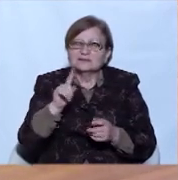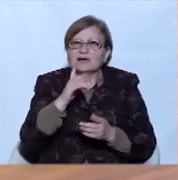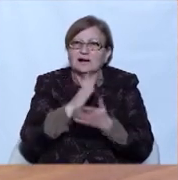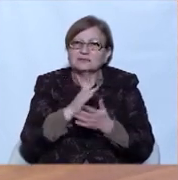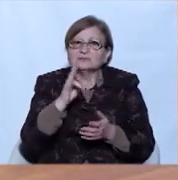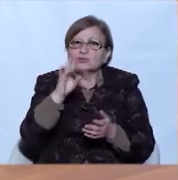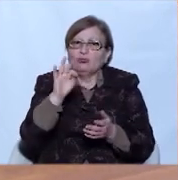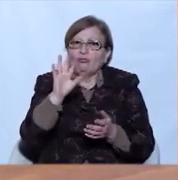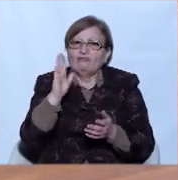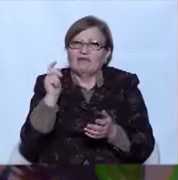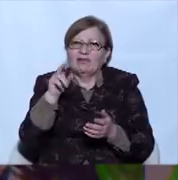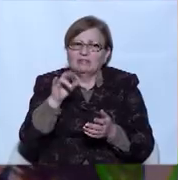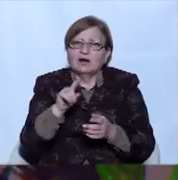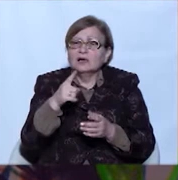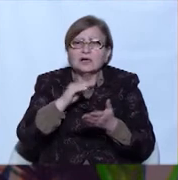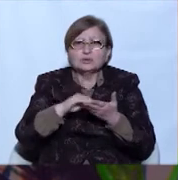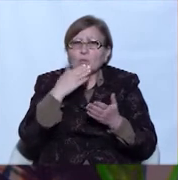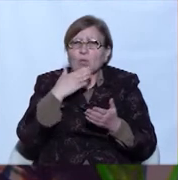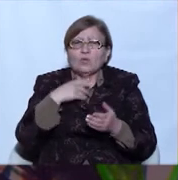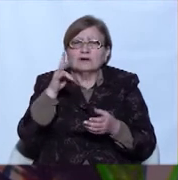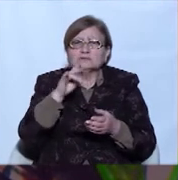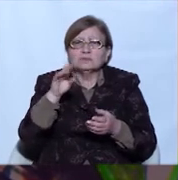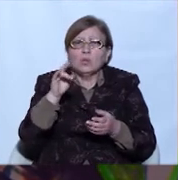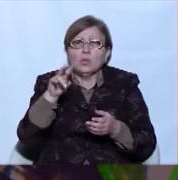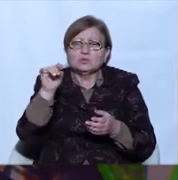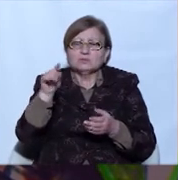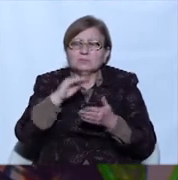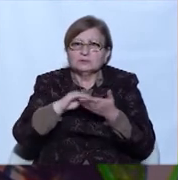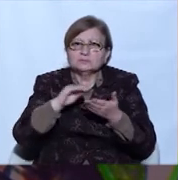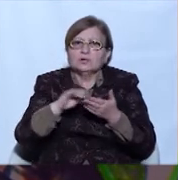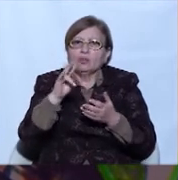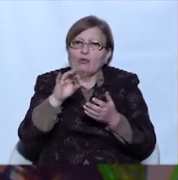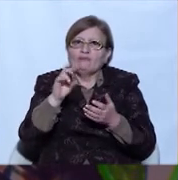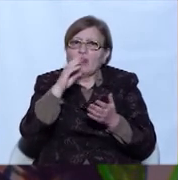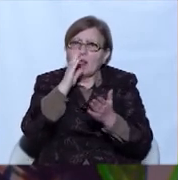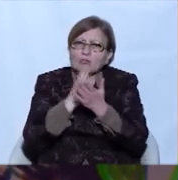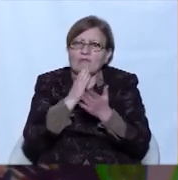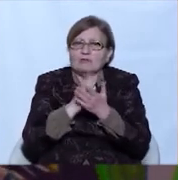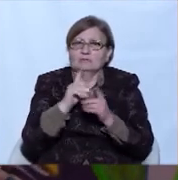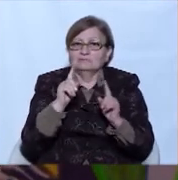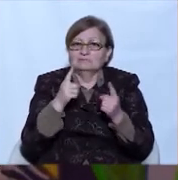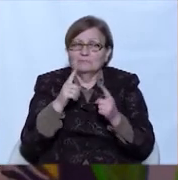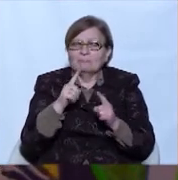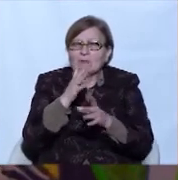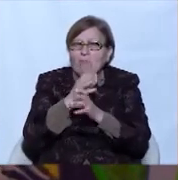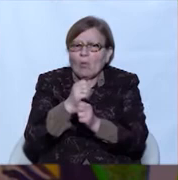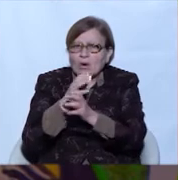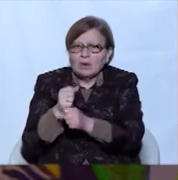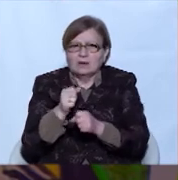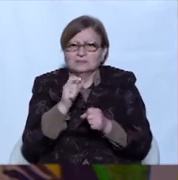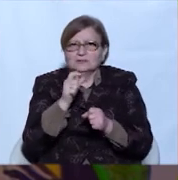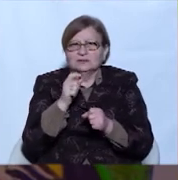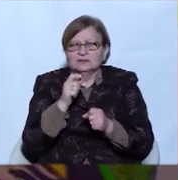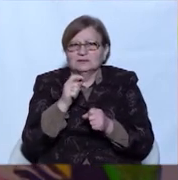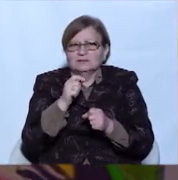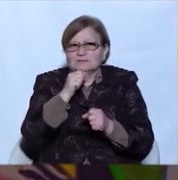ნოველა, რატომ წერს ნიკოლ ორტკიფანიძე ასე ლაკონიურად, ასე სახიერად, ასე მოკლე-მოკლედ